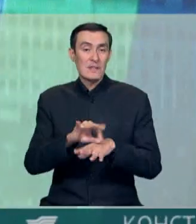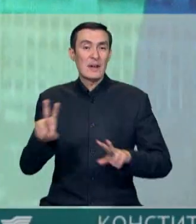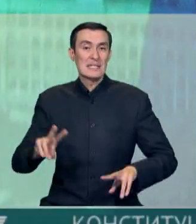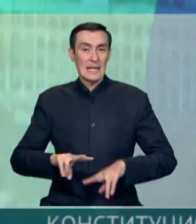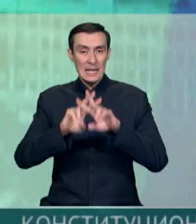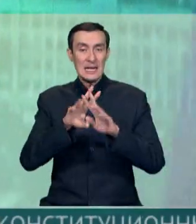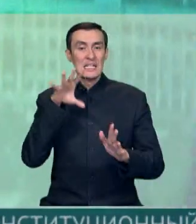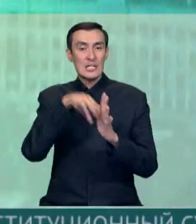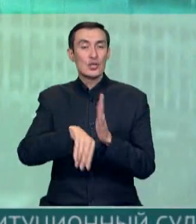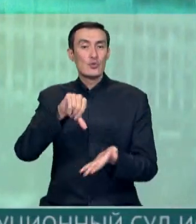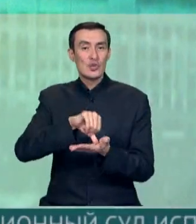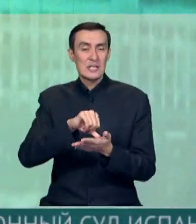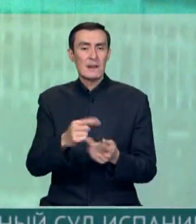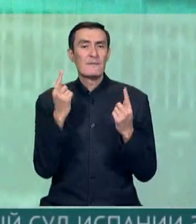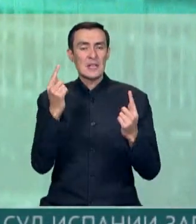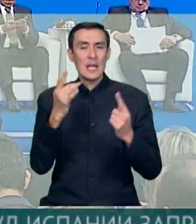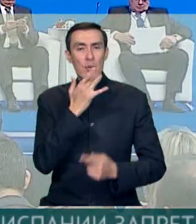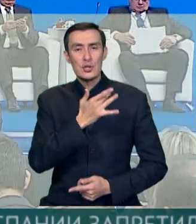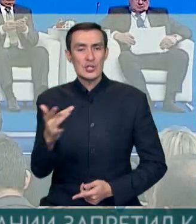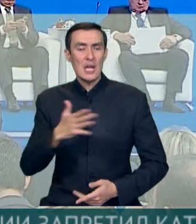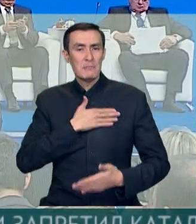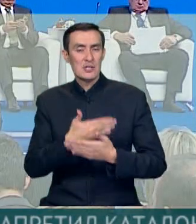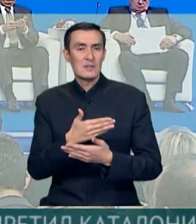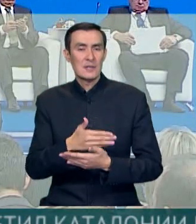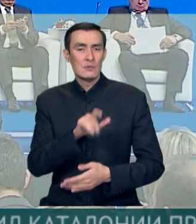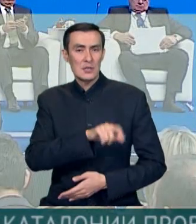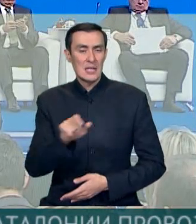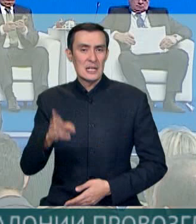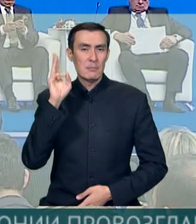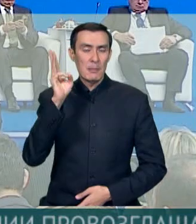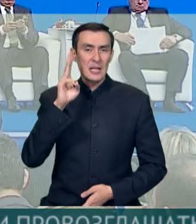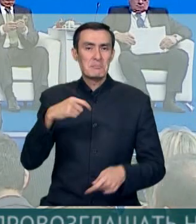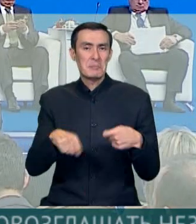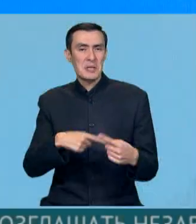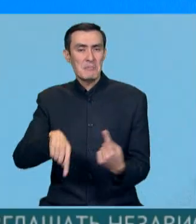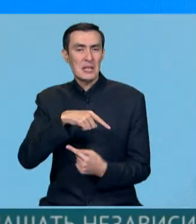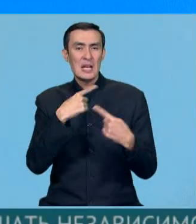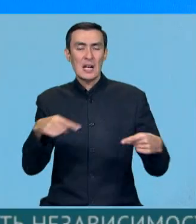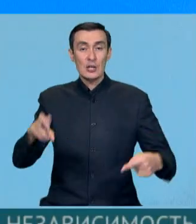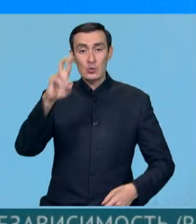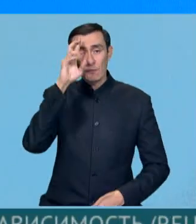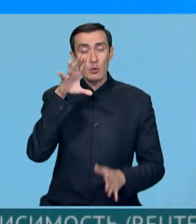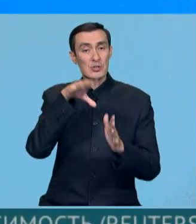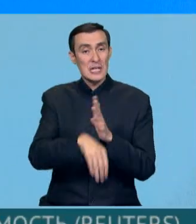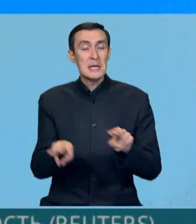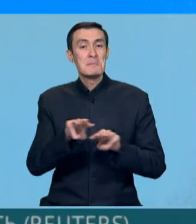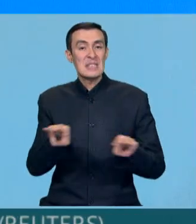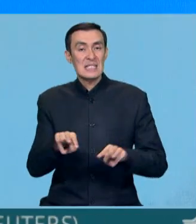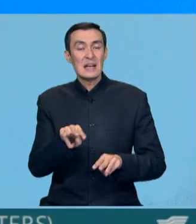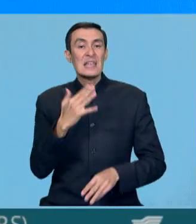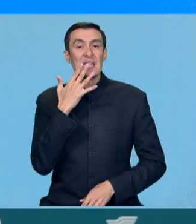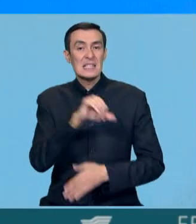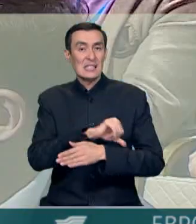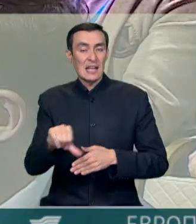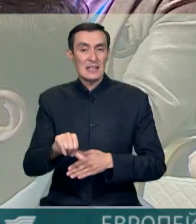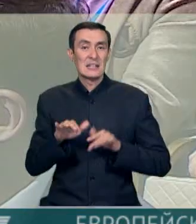в Астане. Среди участников видные политические и общественные деятели, дипломаты, предприниматели из разных стран, в том числе и министры